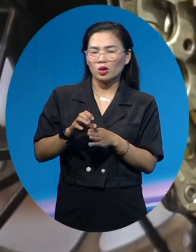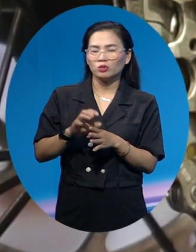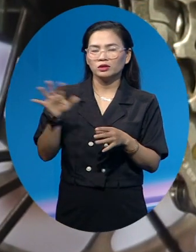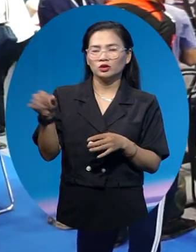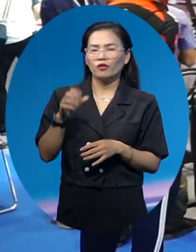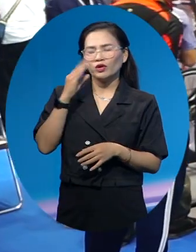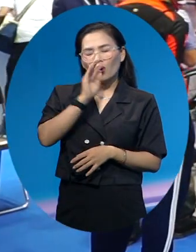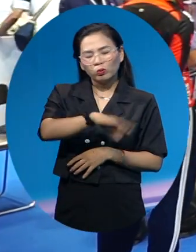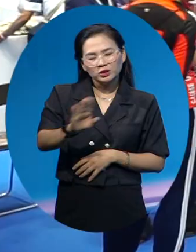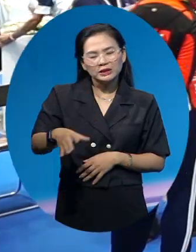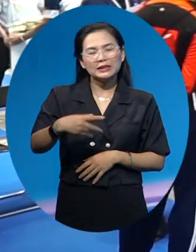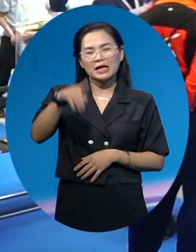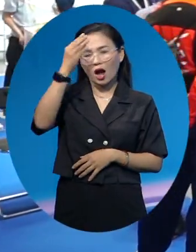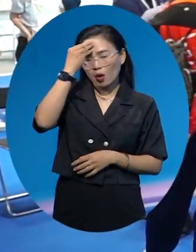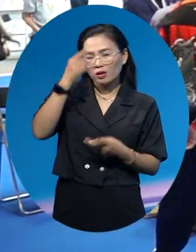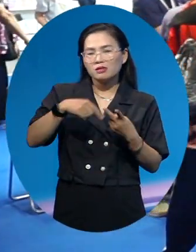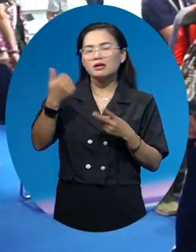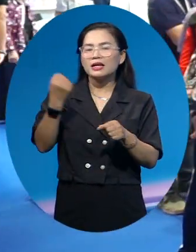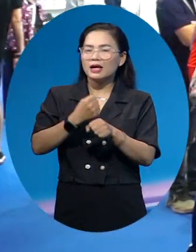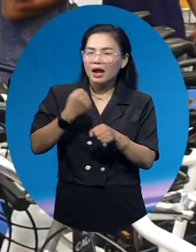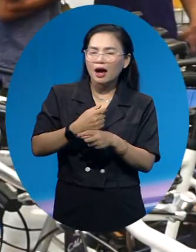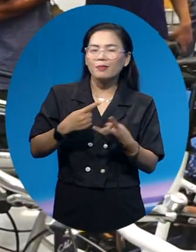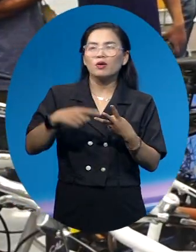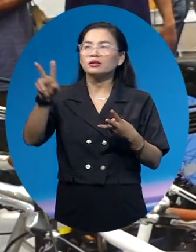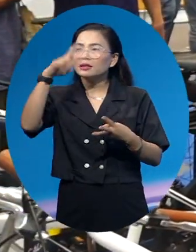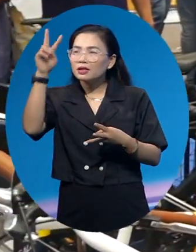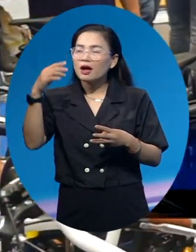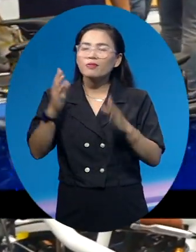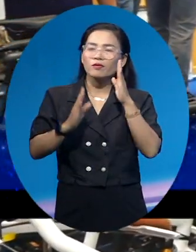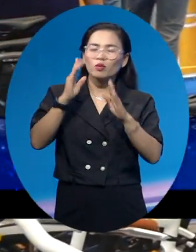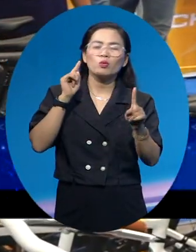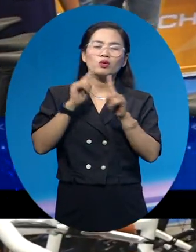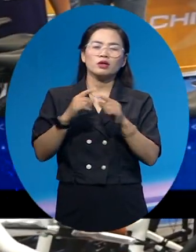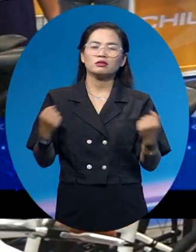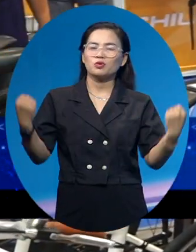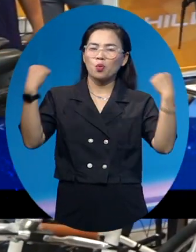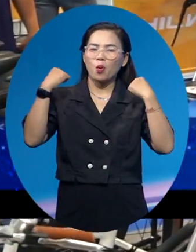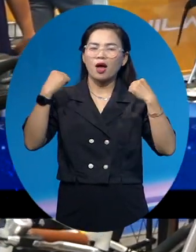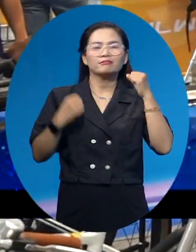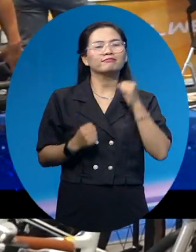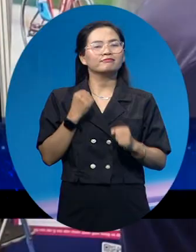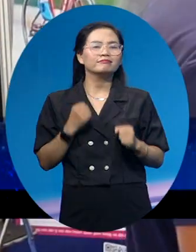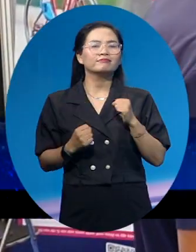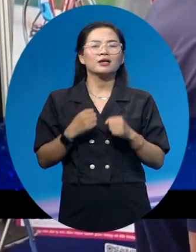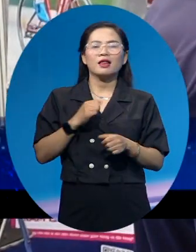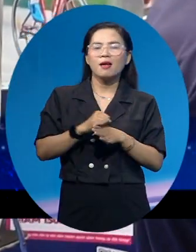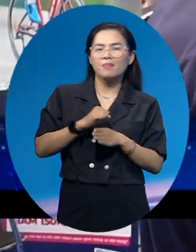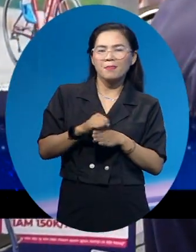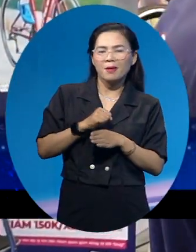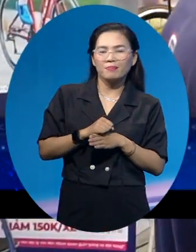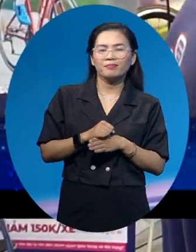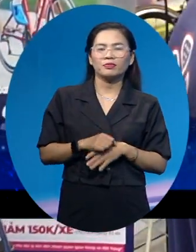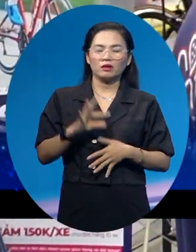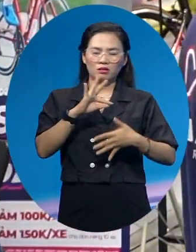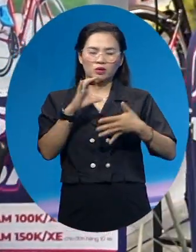nhau như cho học sinh người đi làm dạo phố lẫn hướng đến mục tiêu rèn luyện sức khỏe Còn với xe đạp có chất lượng đảm bảo theo